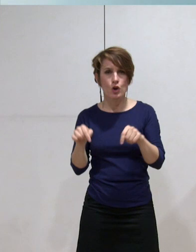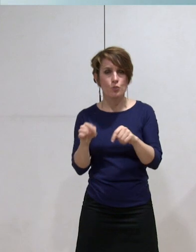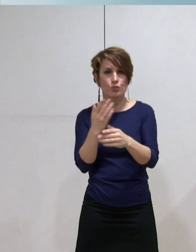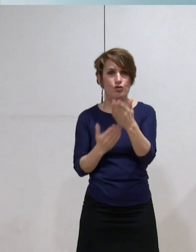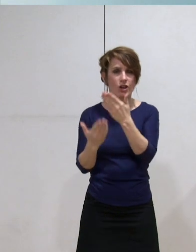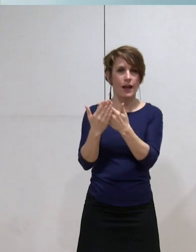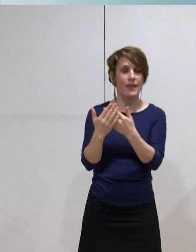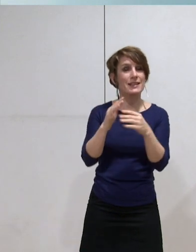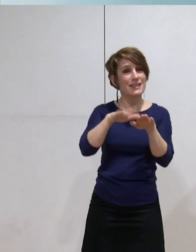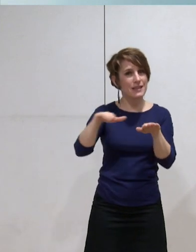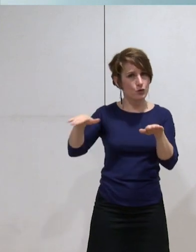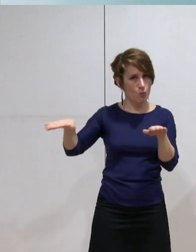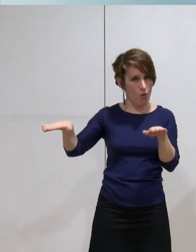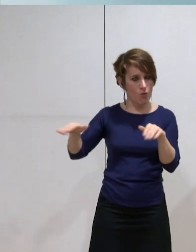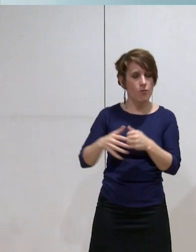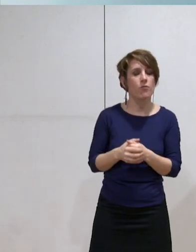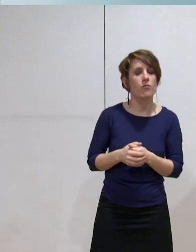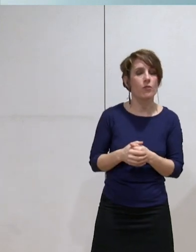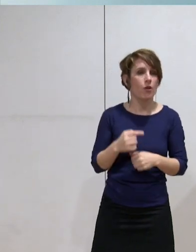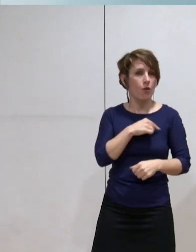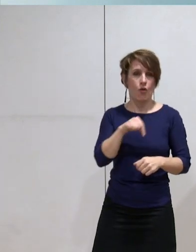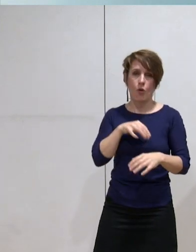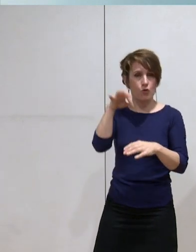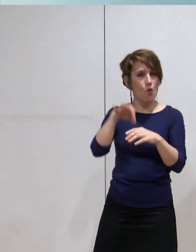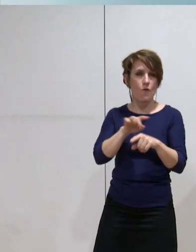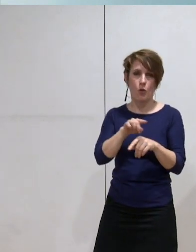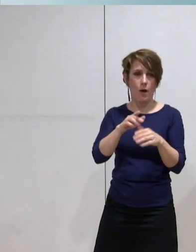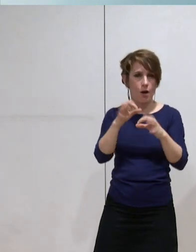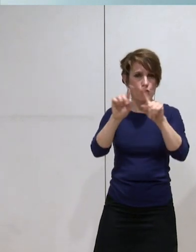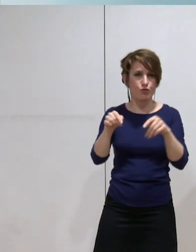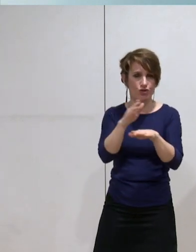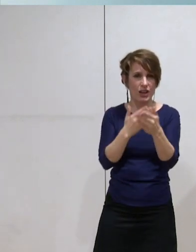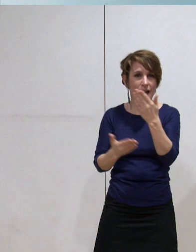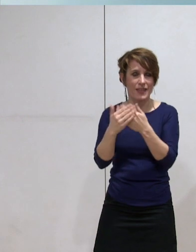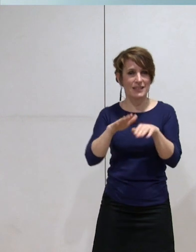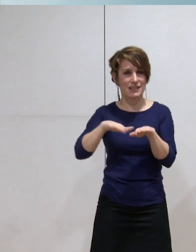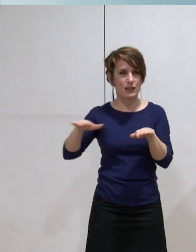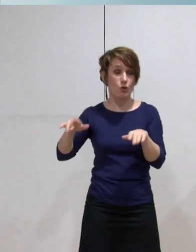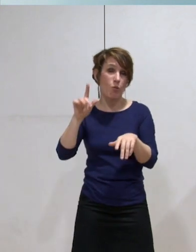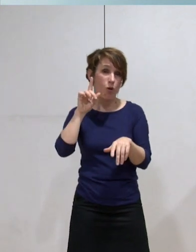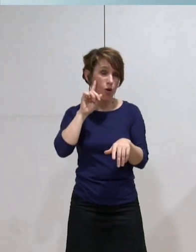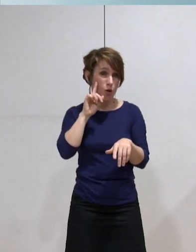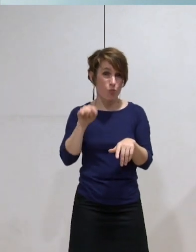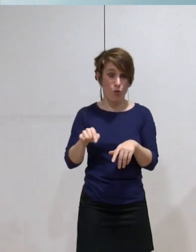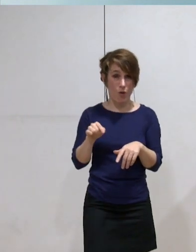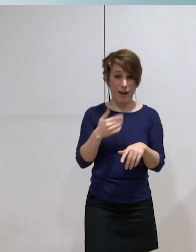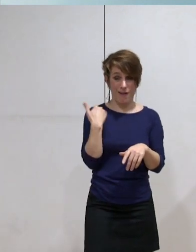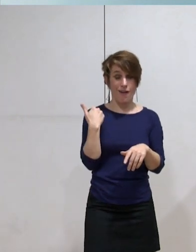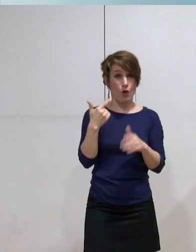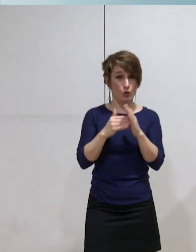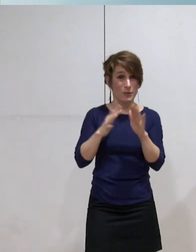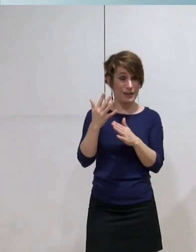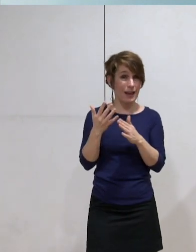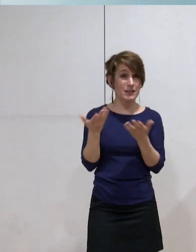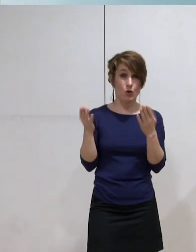stationnement et bien la ville de Grenoble ne votera pas de budget annexe de stationnement compte tenu de la clôture de ce budget en 2015